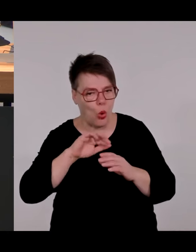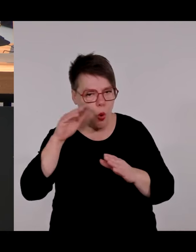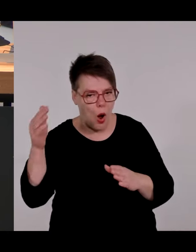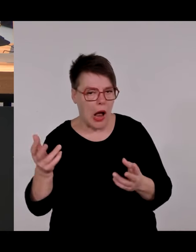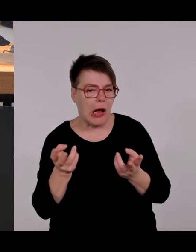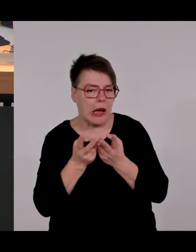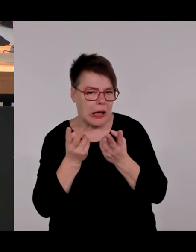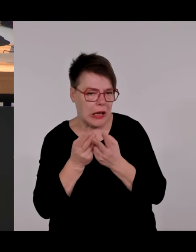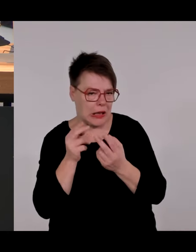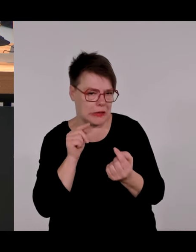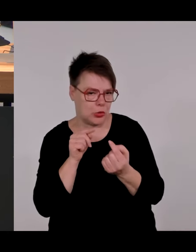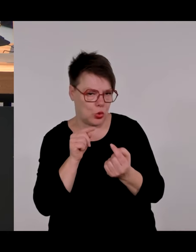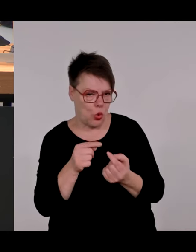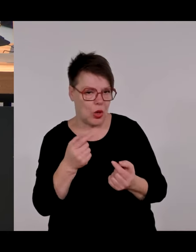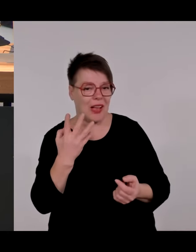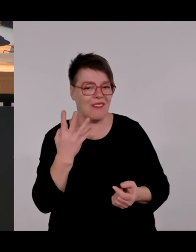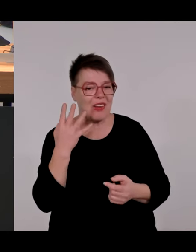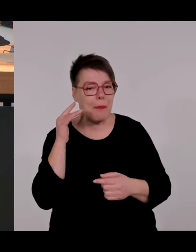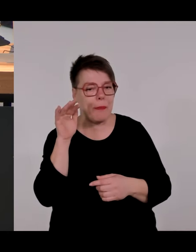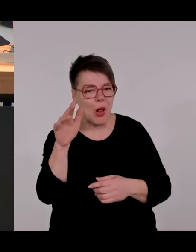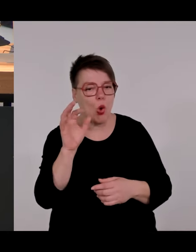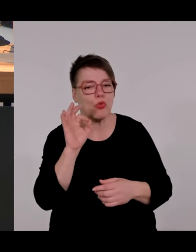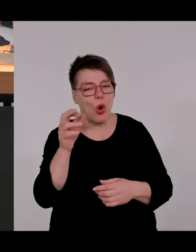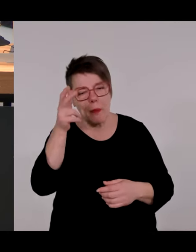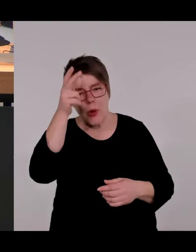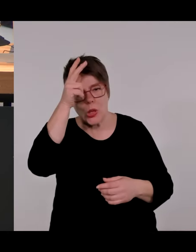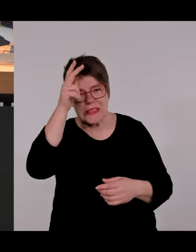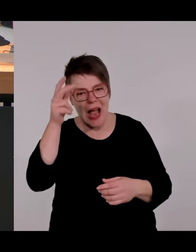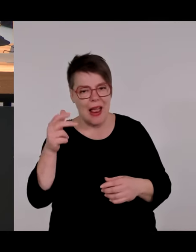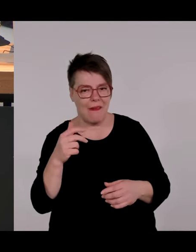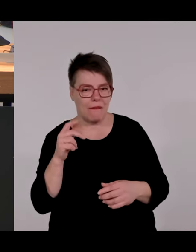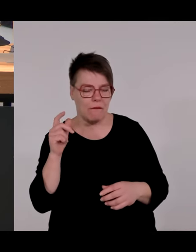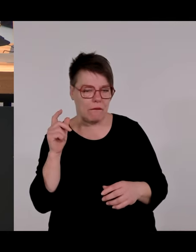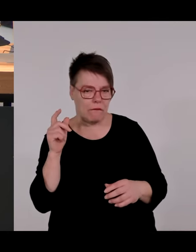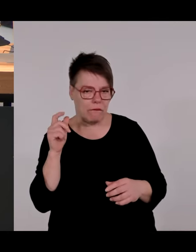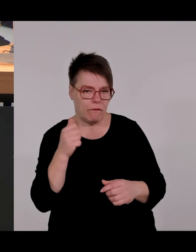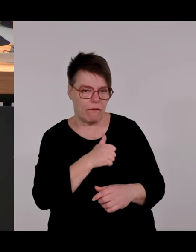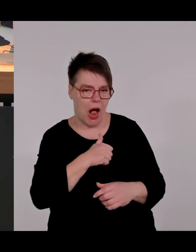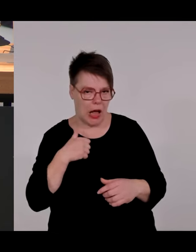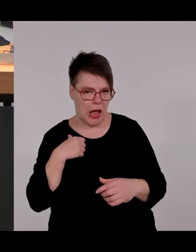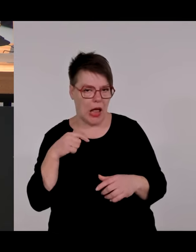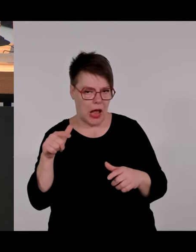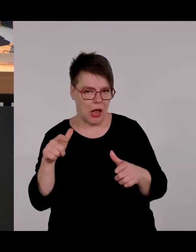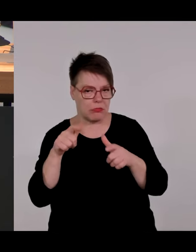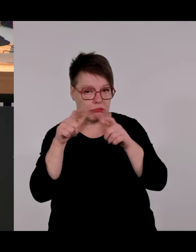zur Verbesserung der Verhältnisse vor Ort warten die Menschen am Kotti heute immer noch. Ja, wo ist denn das